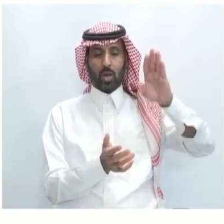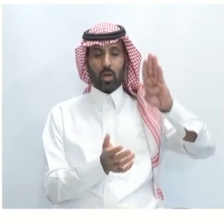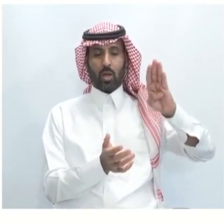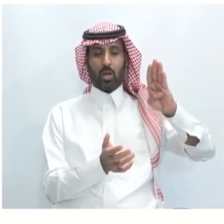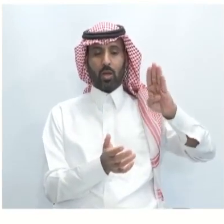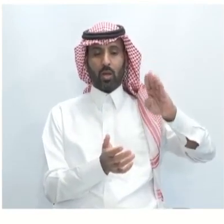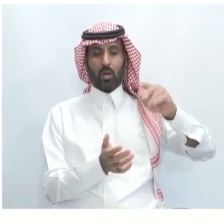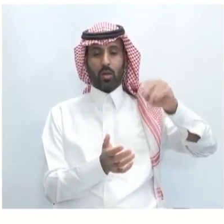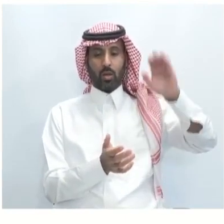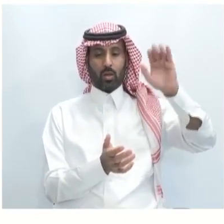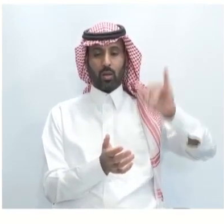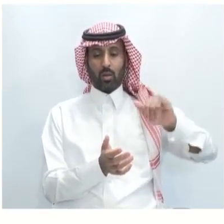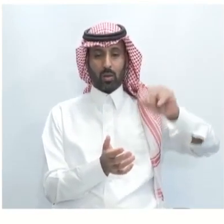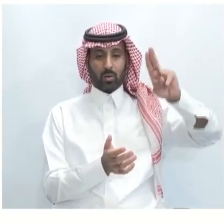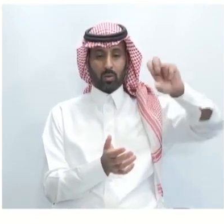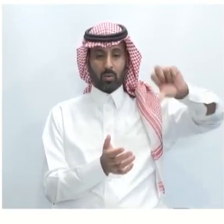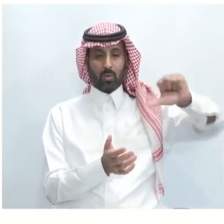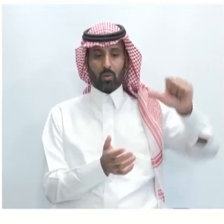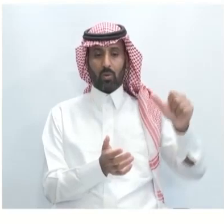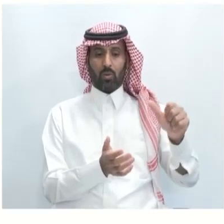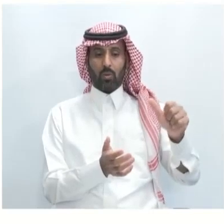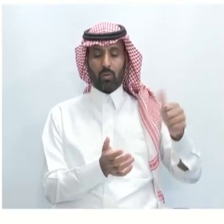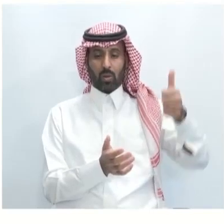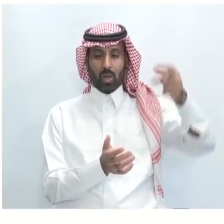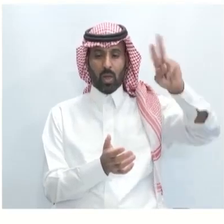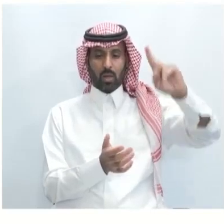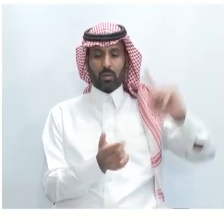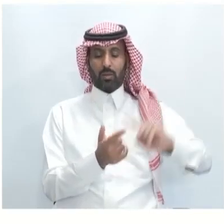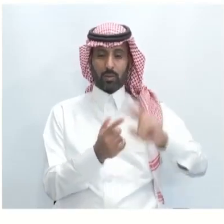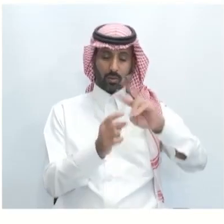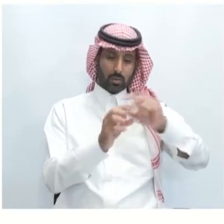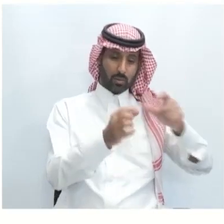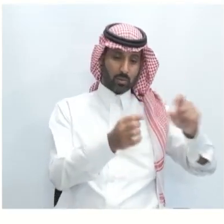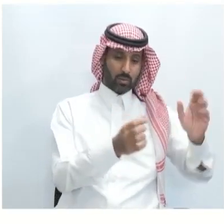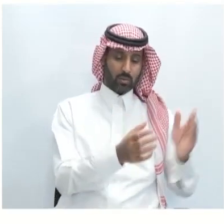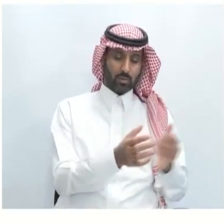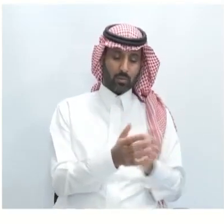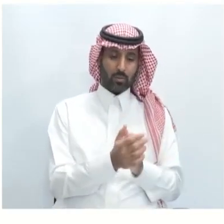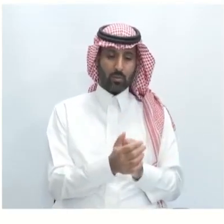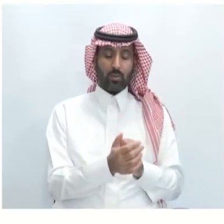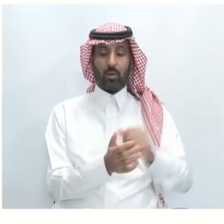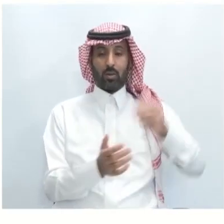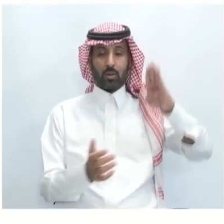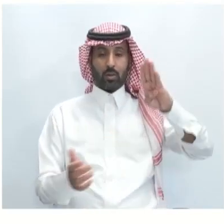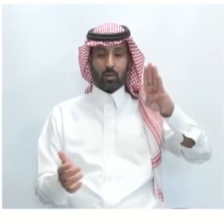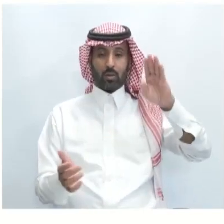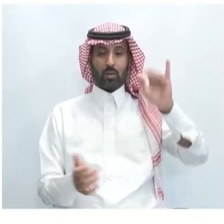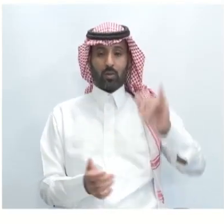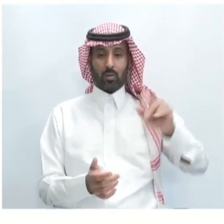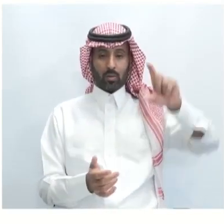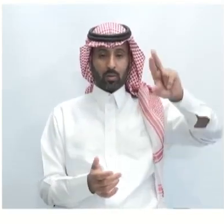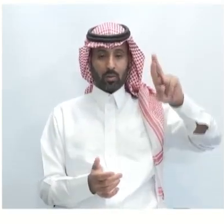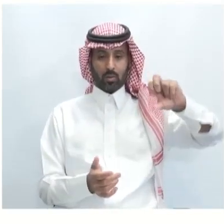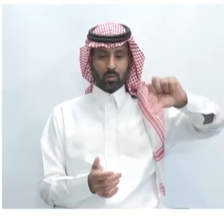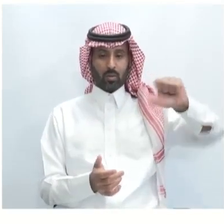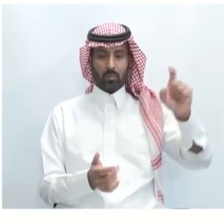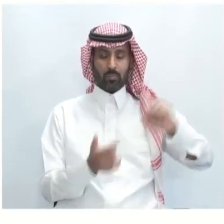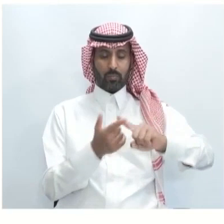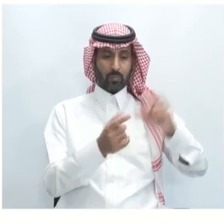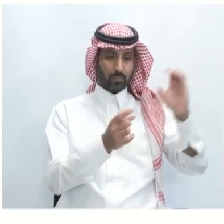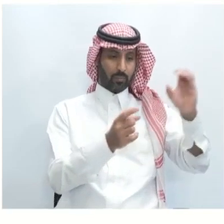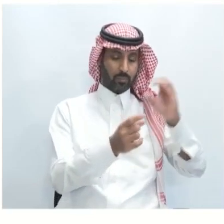نهايه السلسله بعد ذلك السلسله انما الكيتون سيكون السيده بالبند او بين